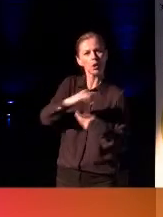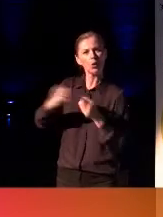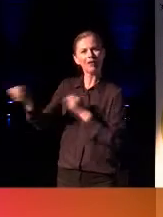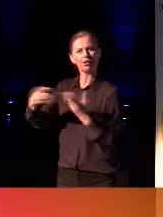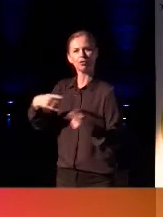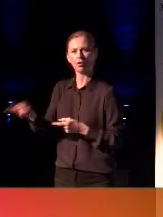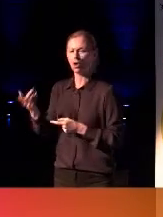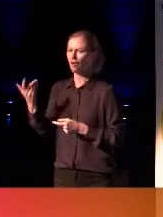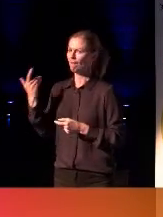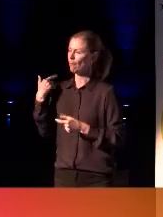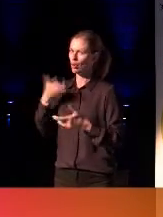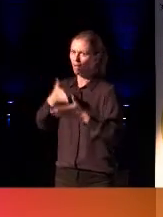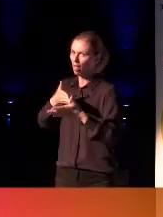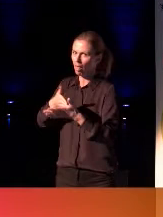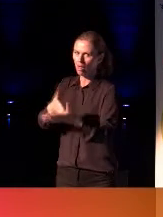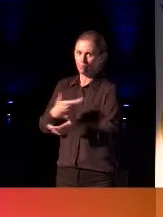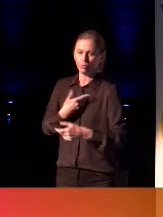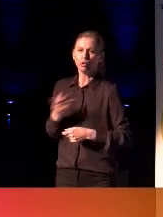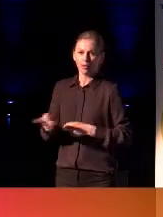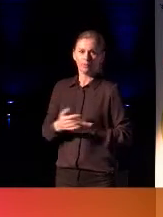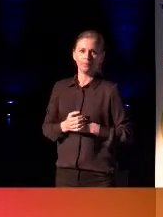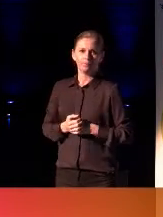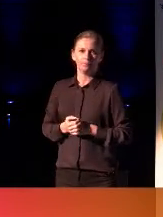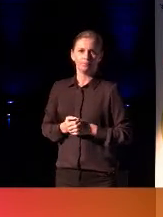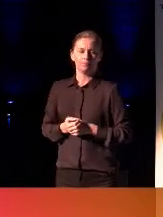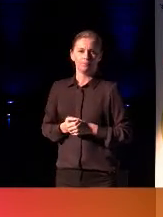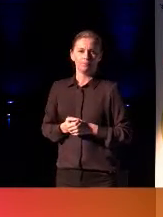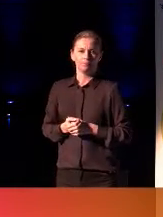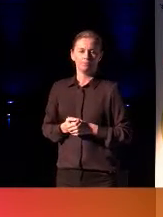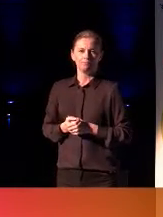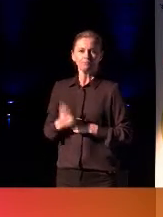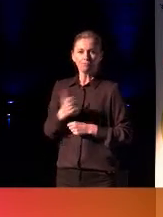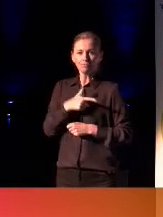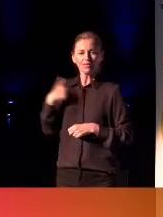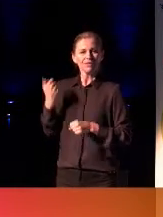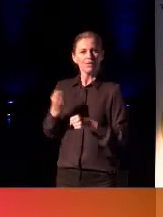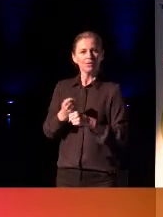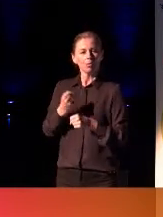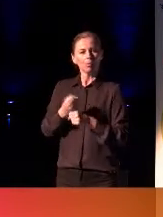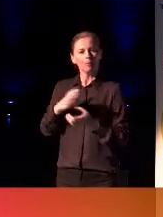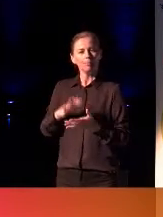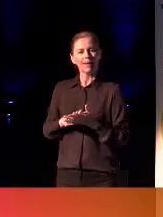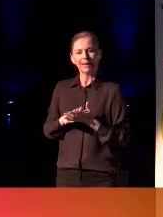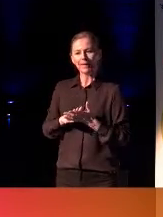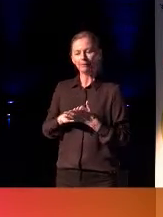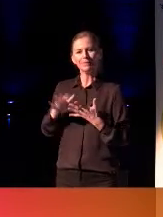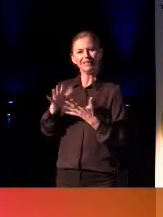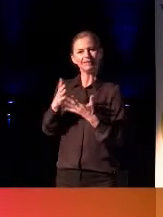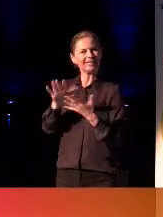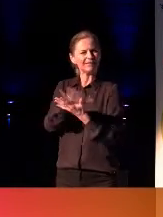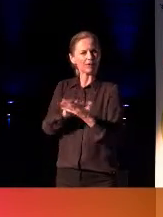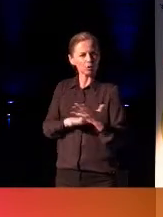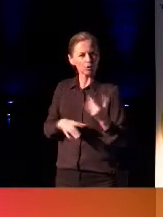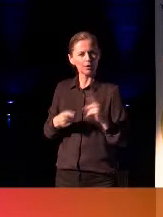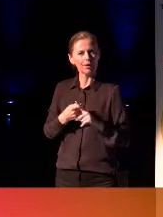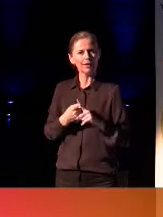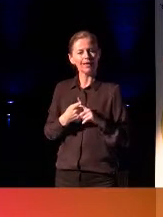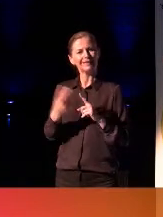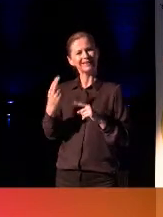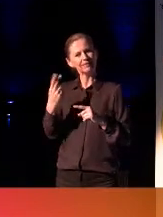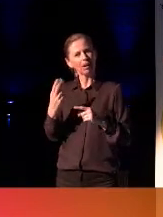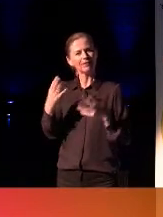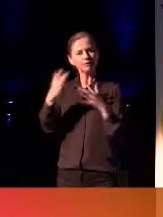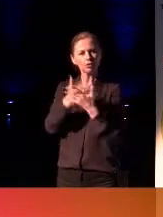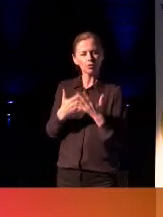har vært en stor bøyg så langt. Vi jobber med infrastruktur. Digital infrastruktur